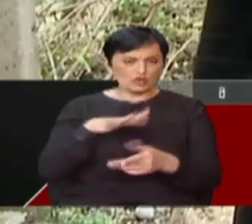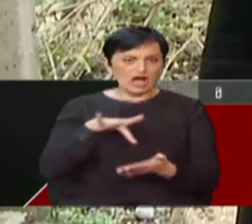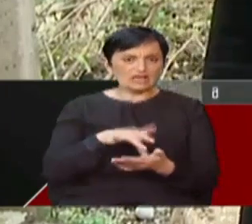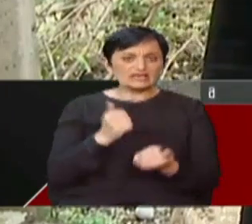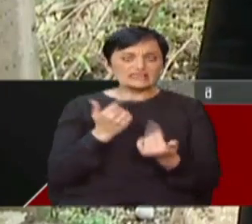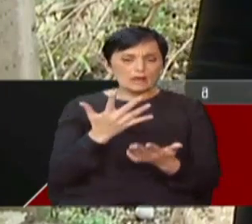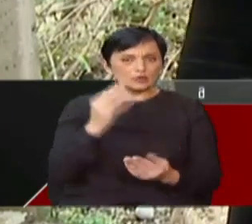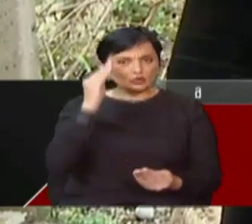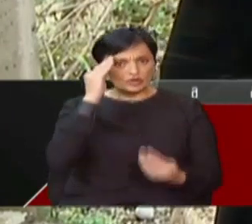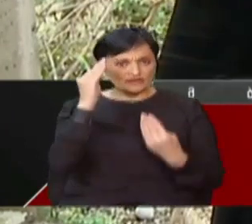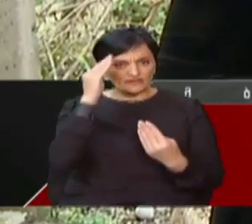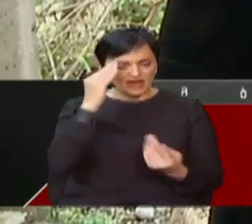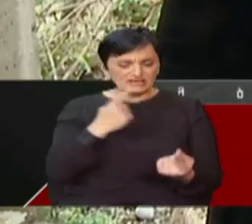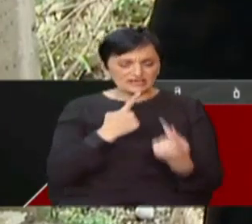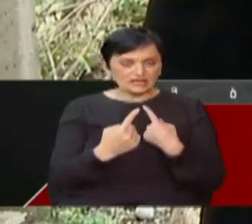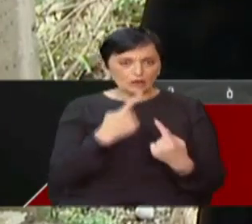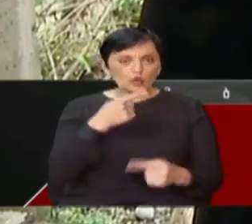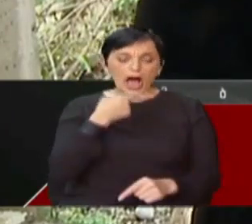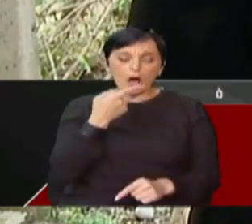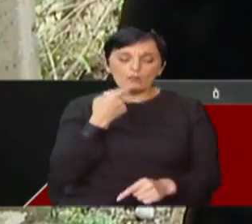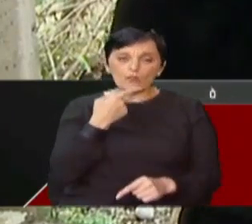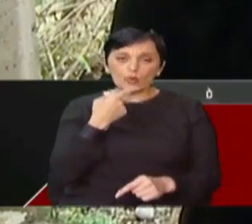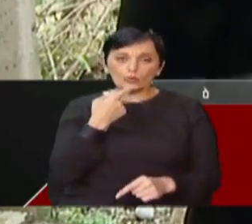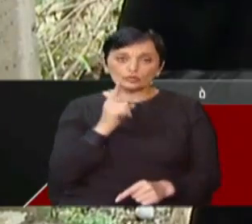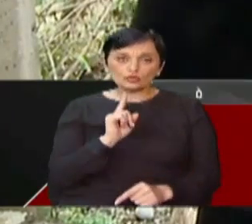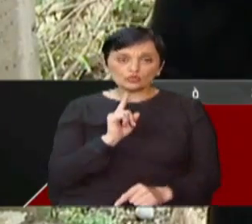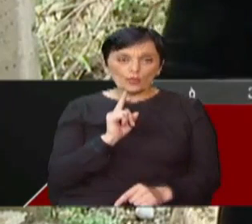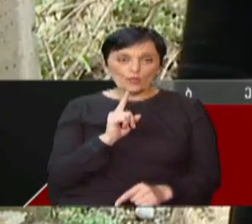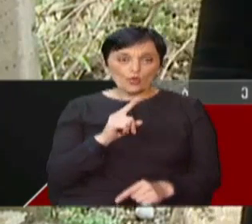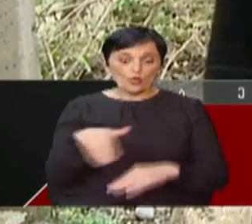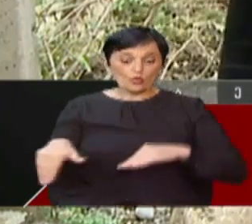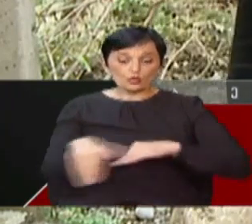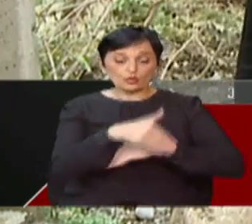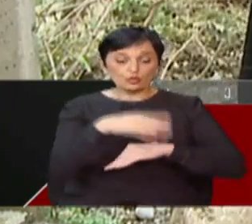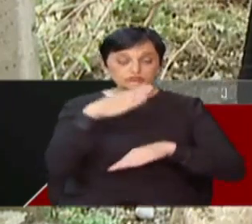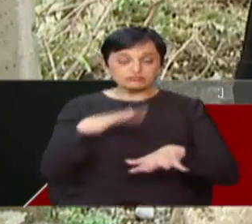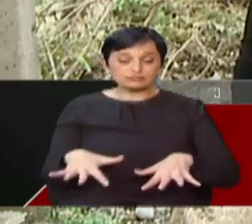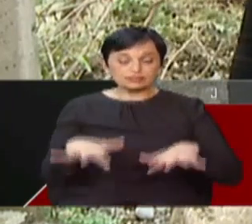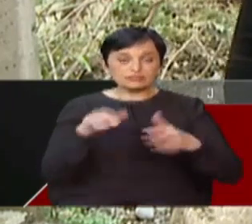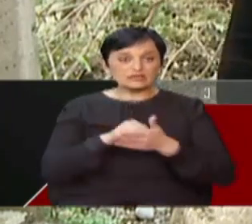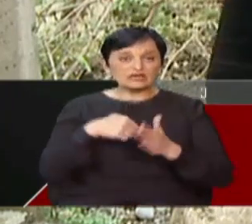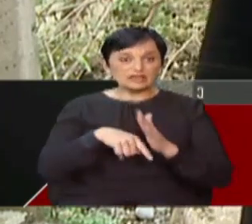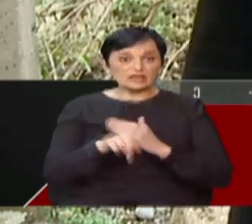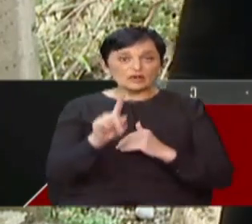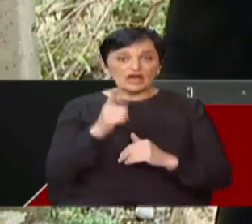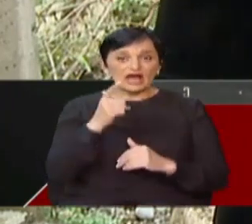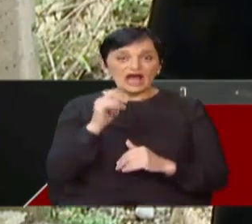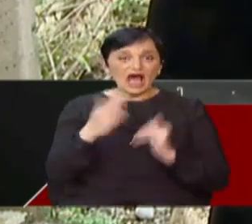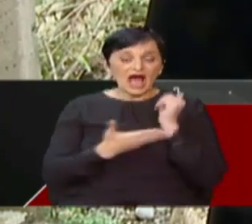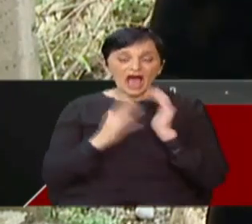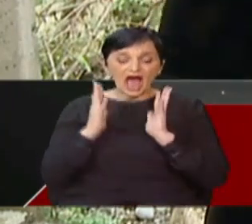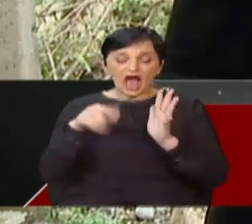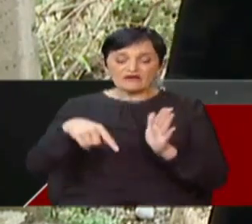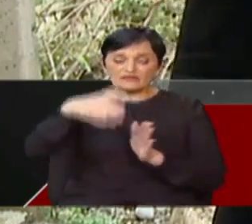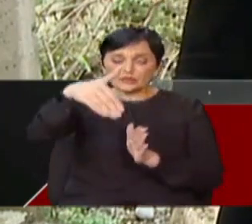რამოდენიმე ვერსია განიხილებოდა, ამბობდნენ, რომ ქუჩების დატბორვა გამოიწვია ხევების გაუწმენდაობამ და